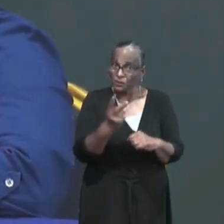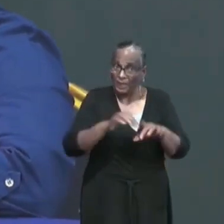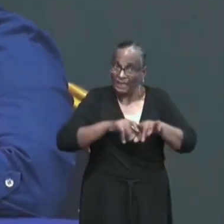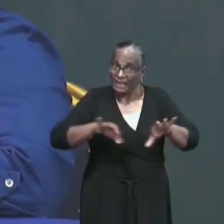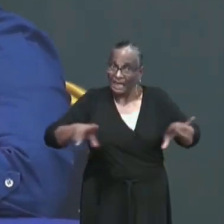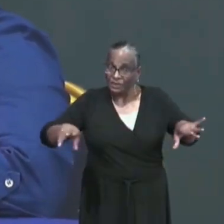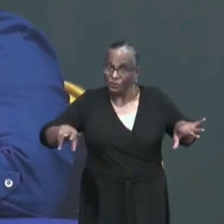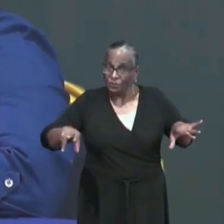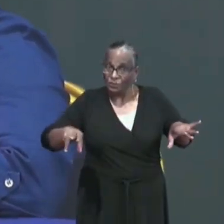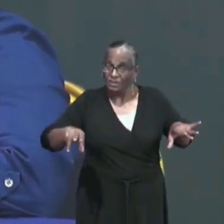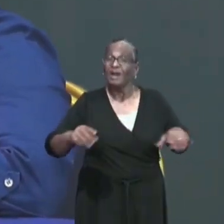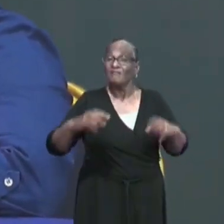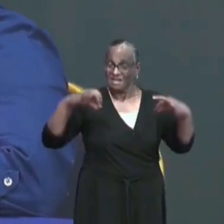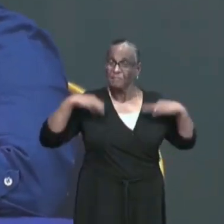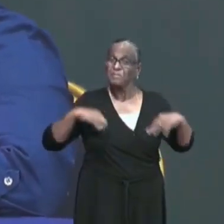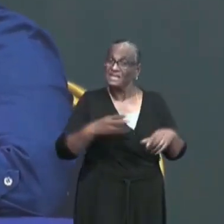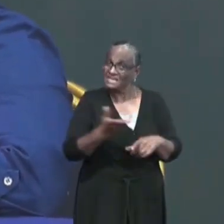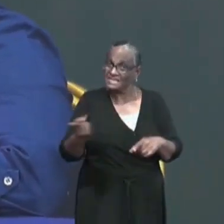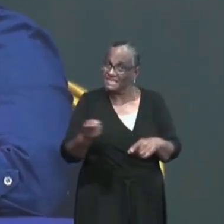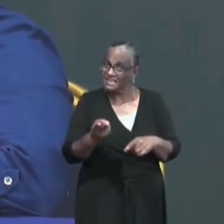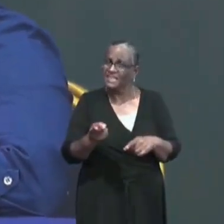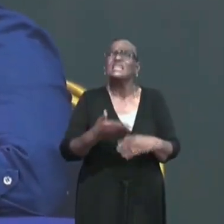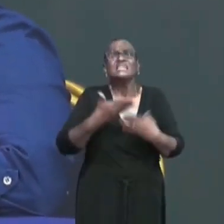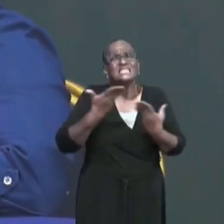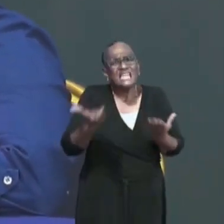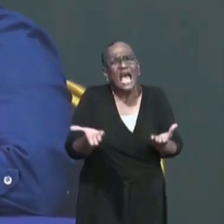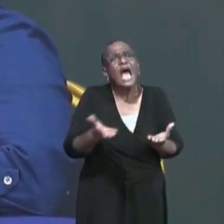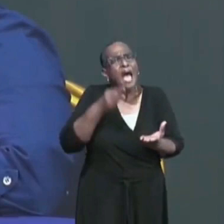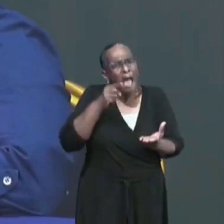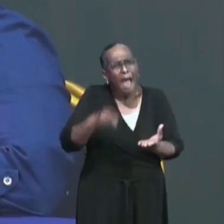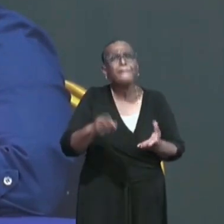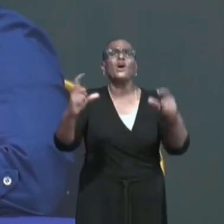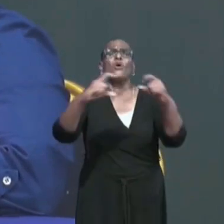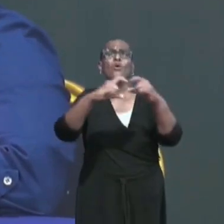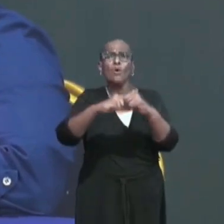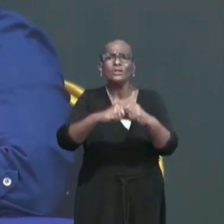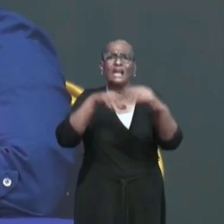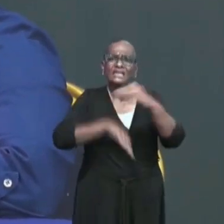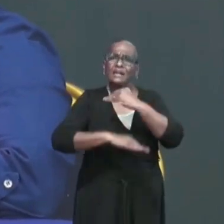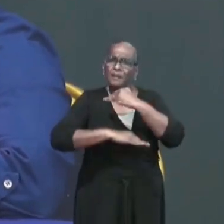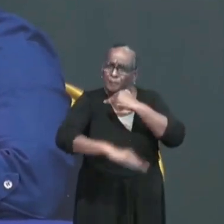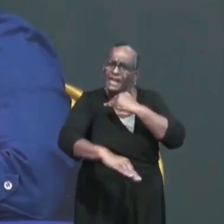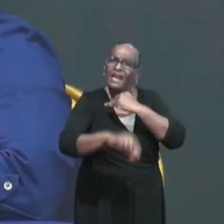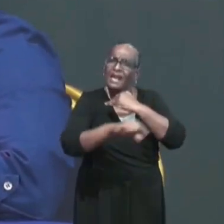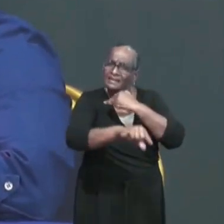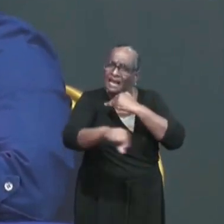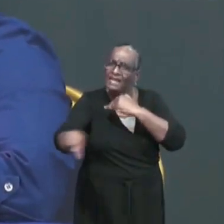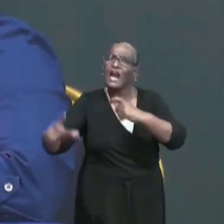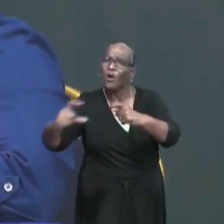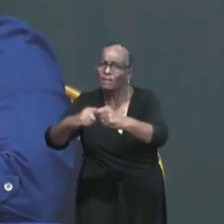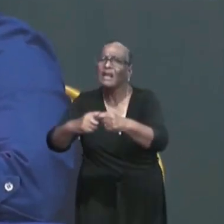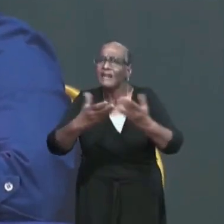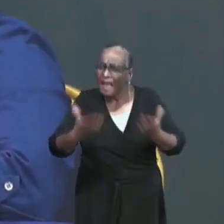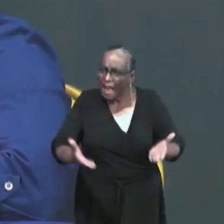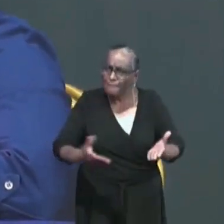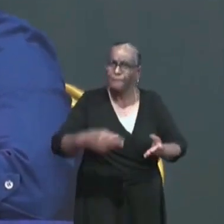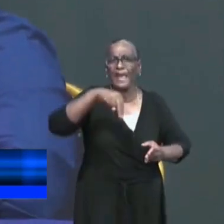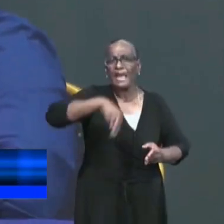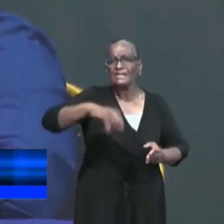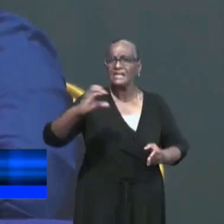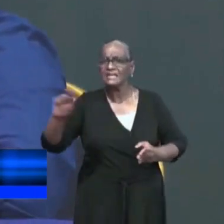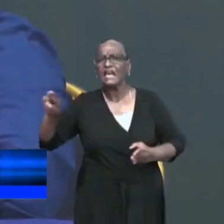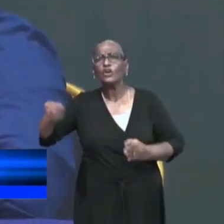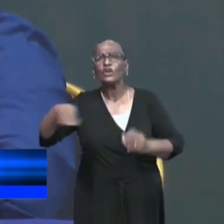the sea and off van steria de aanbieding contact die in april along en zie je up in contact die ook